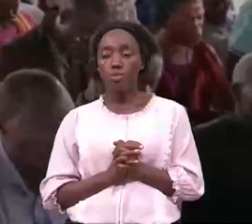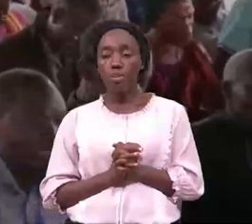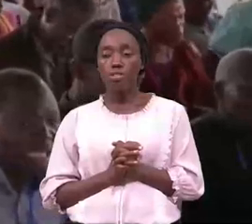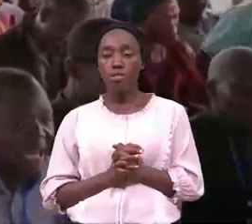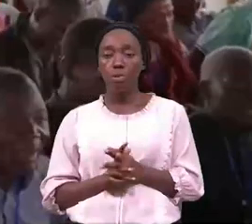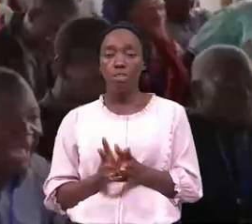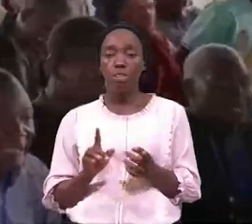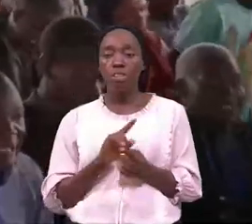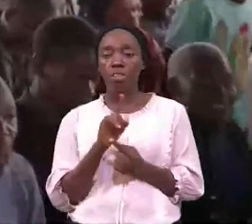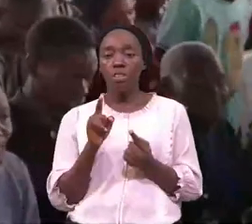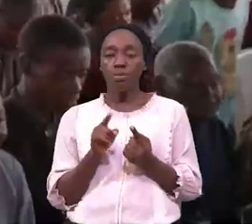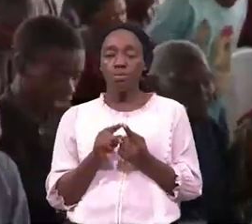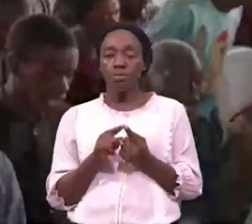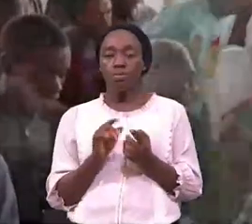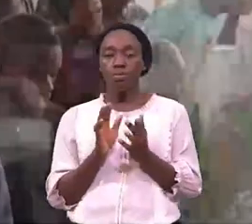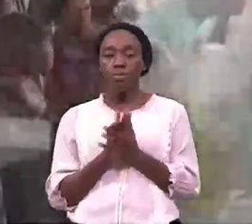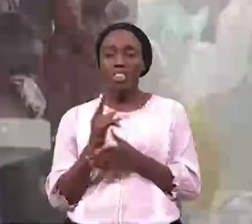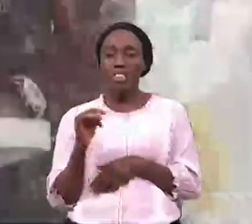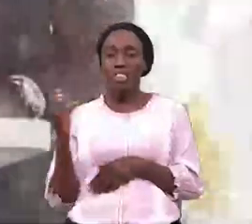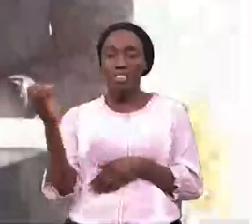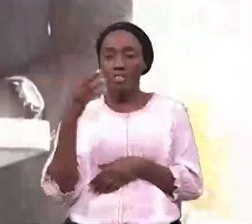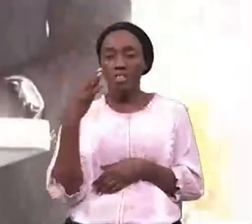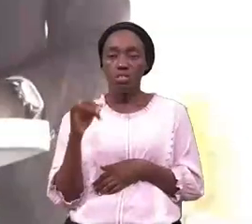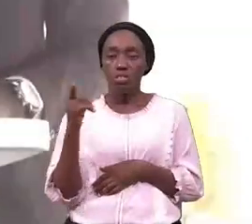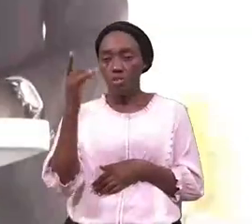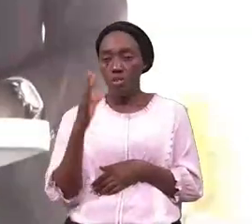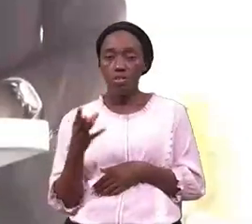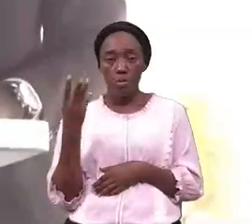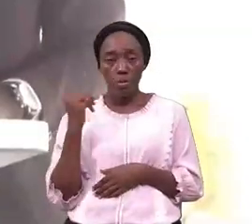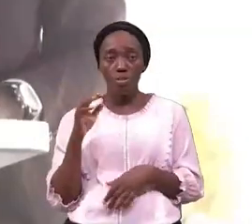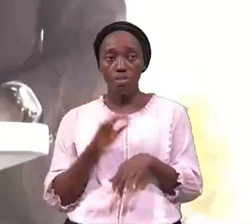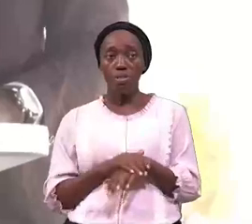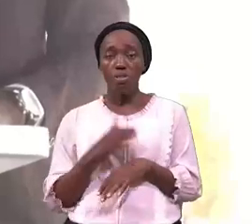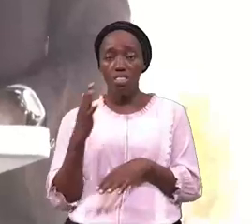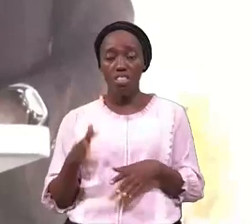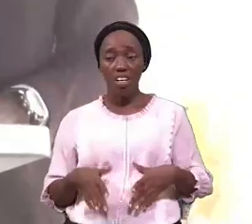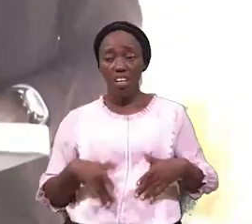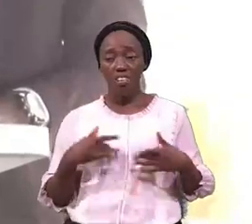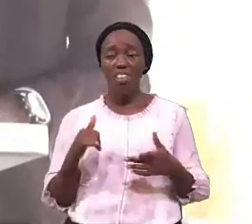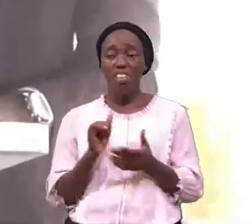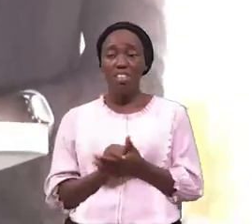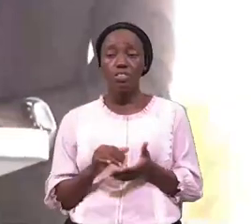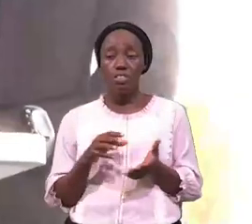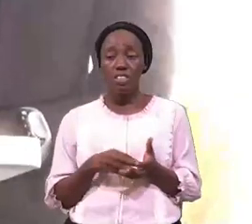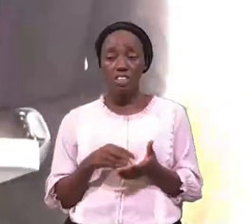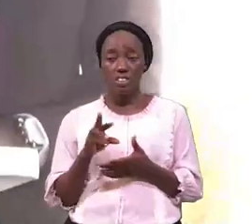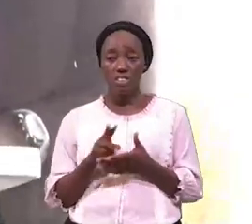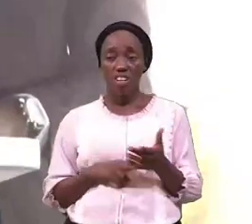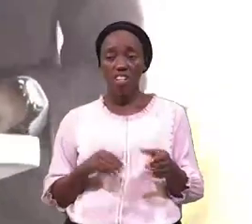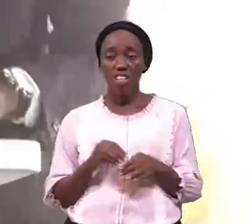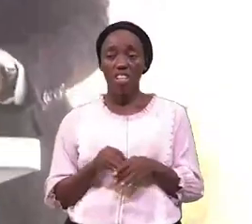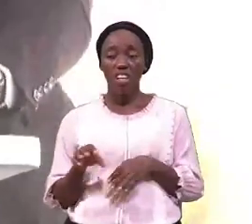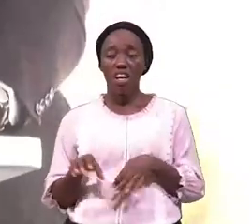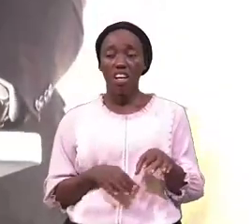Quand ils ont prié, la grâce de Dieu reposait sur leur vie. C'est ce que nous avons lu dans Actes 23.